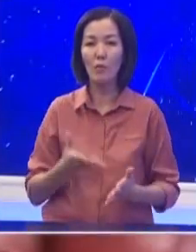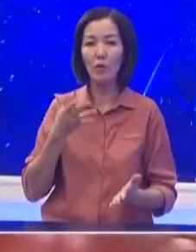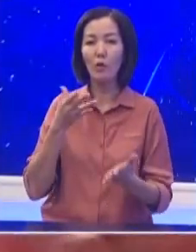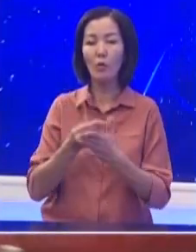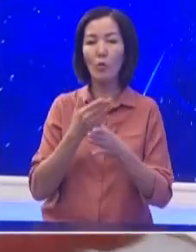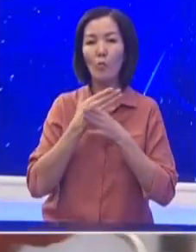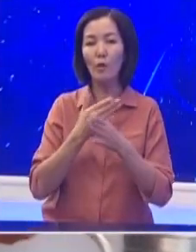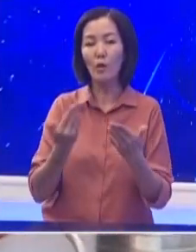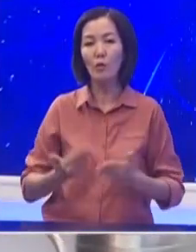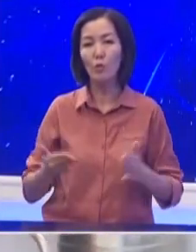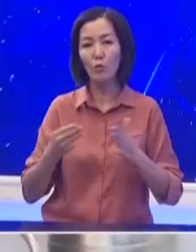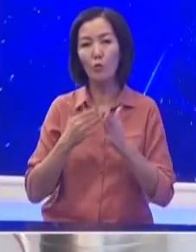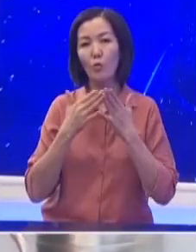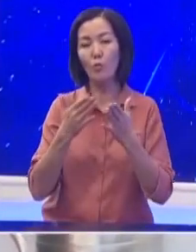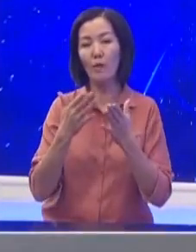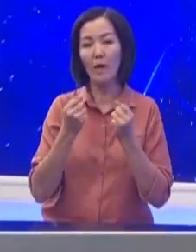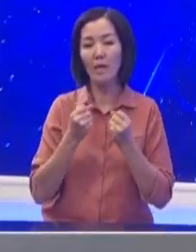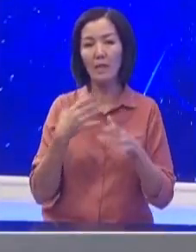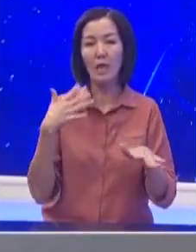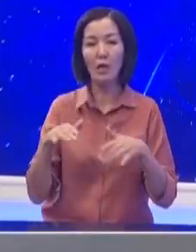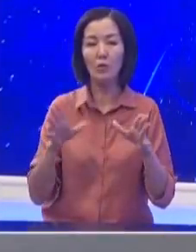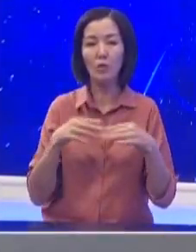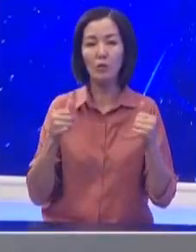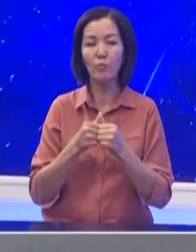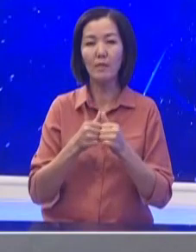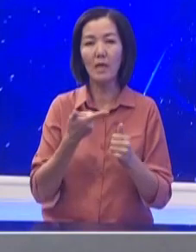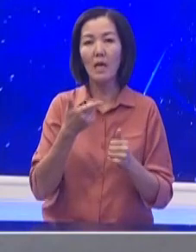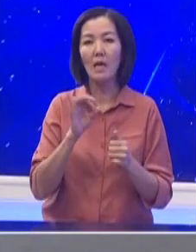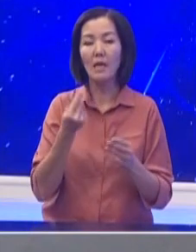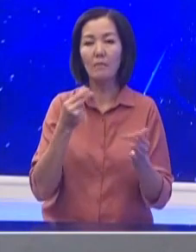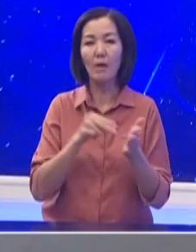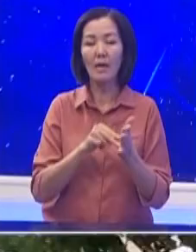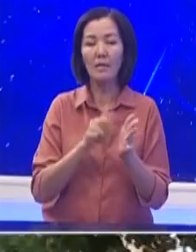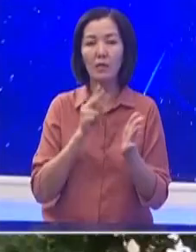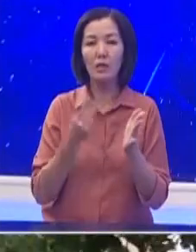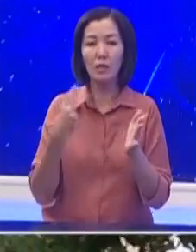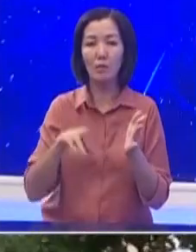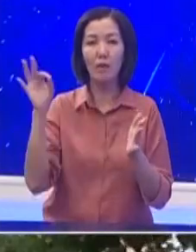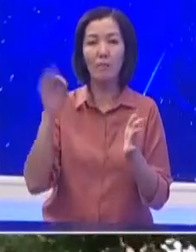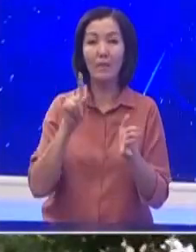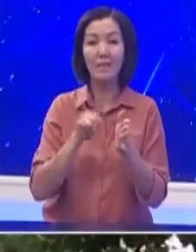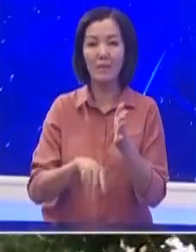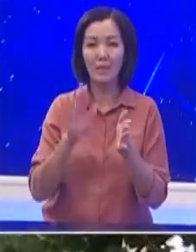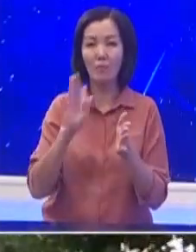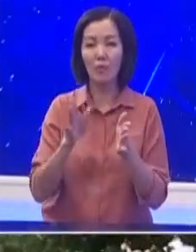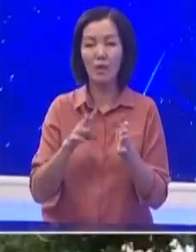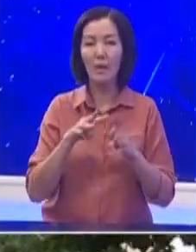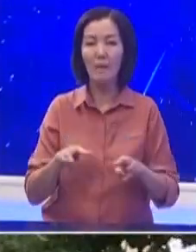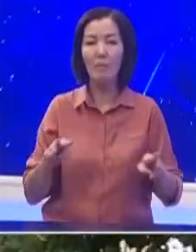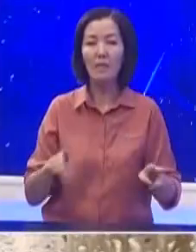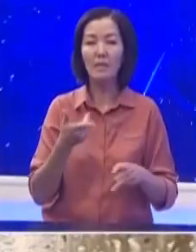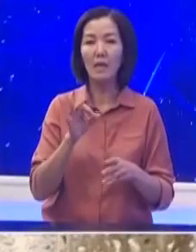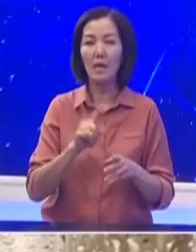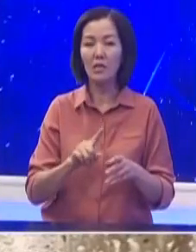және тұрғын үй көмегін алатын әлжуаз отбастарына да газ бағасы 20% арзан болады. Министрлік газ